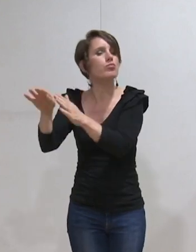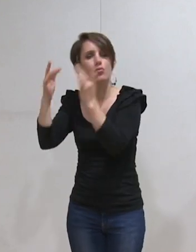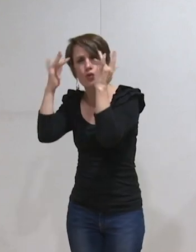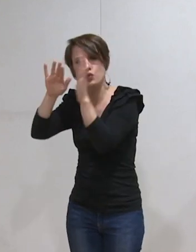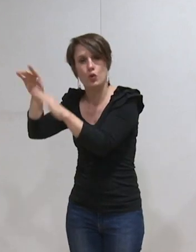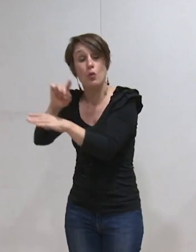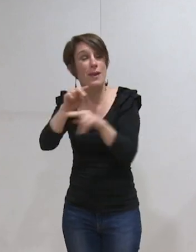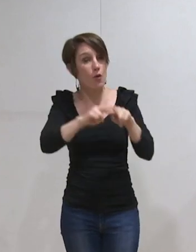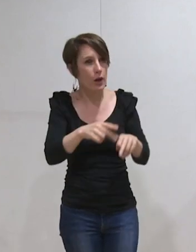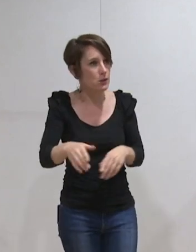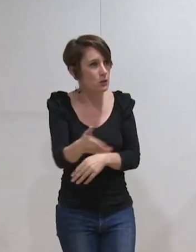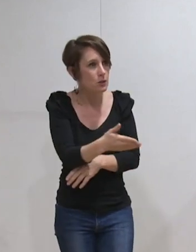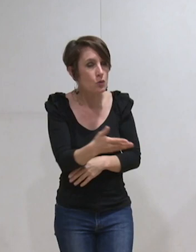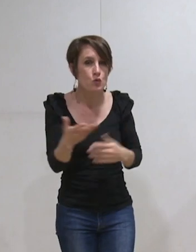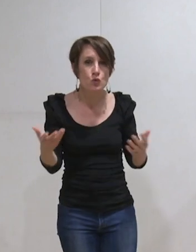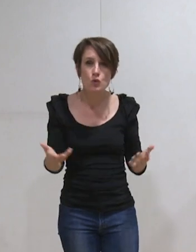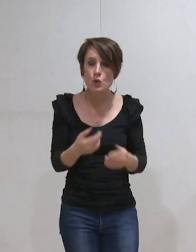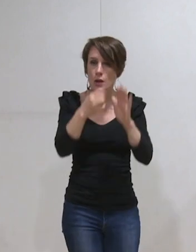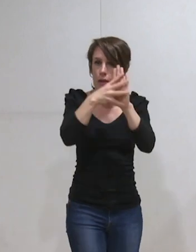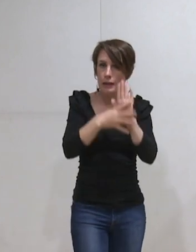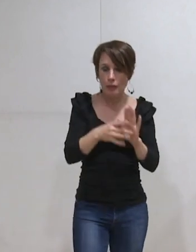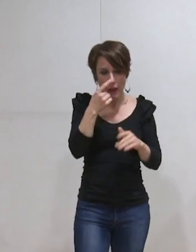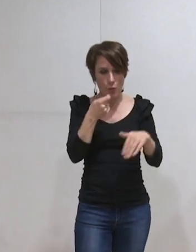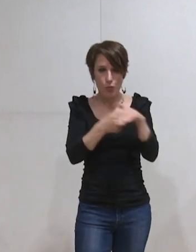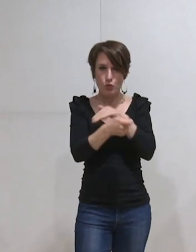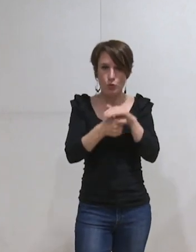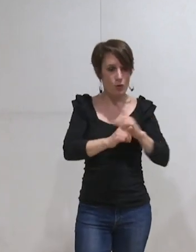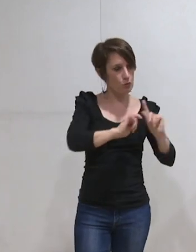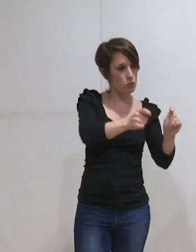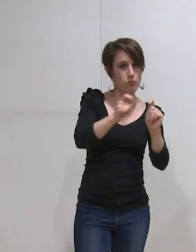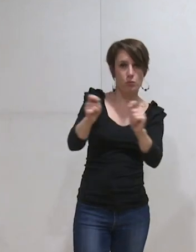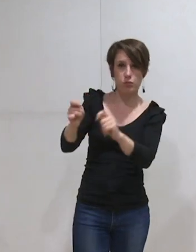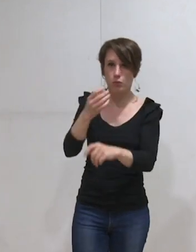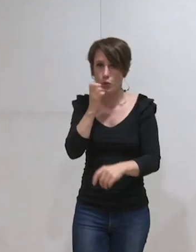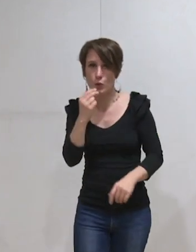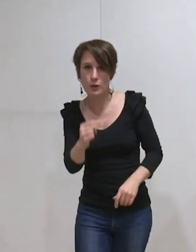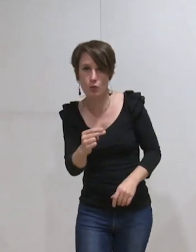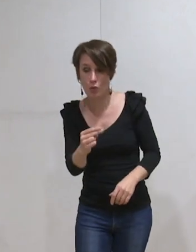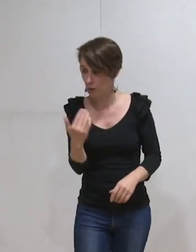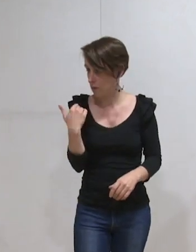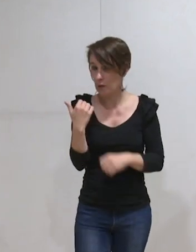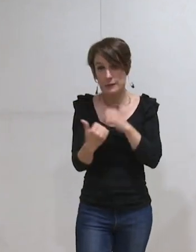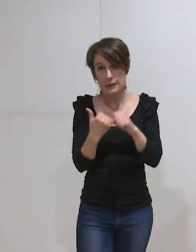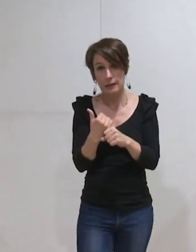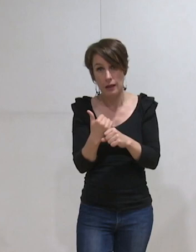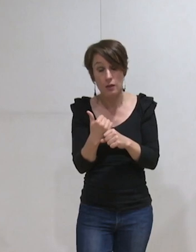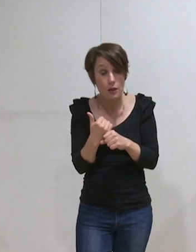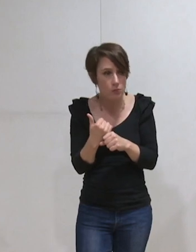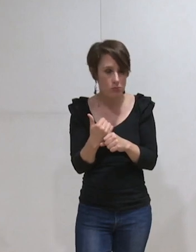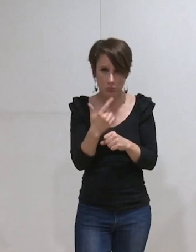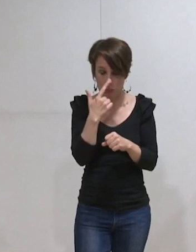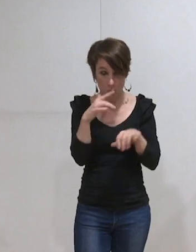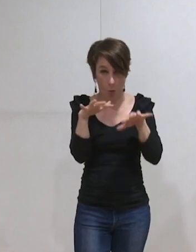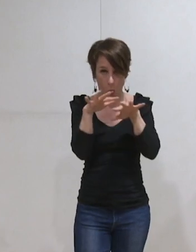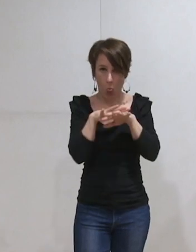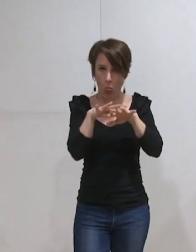que des critères de décision d'affectation des subventions que vous avez prises cette année vos choix sont encore peu cohérents